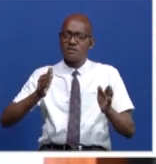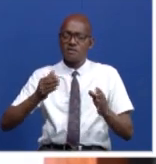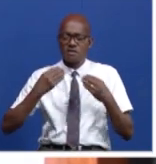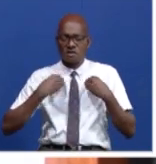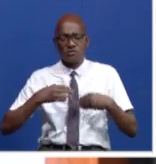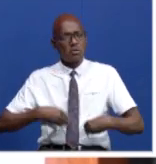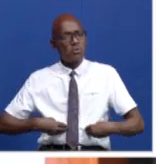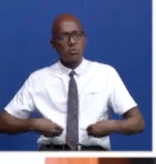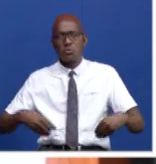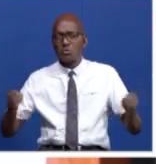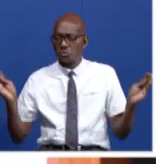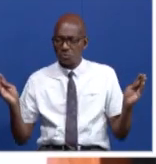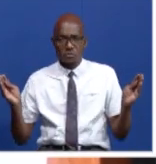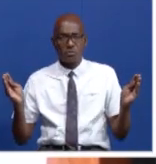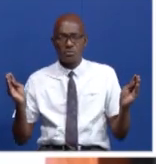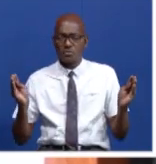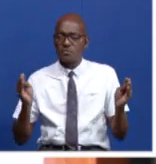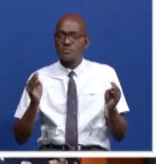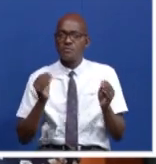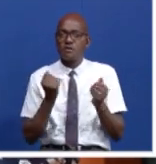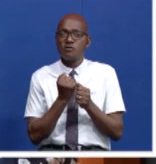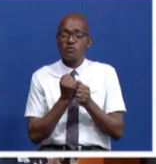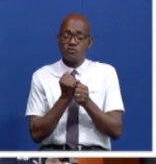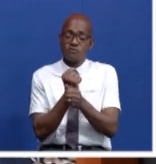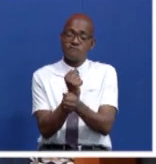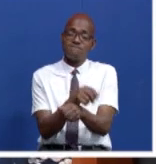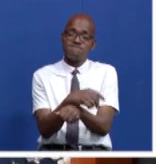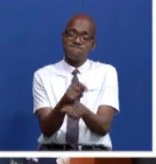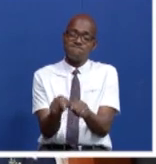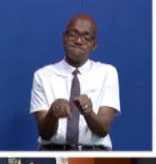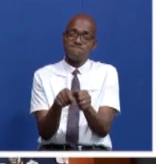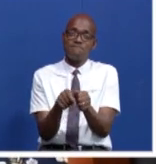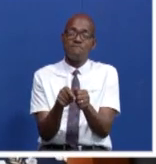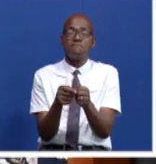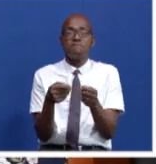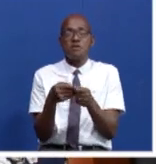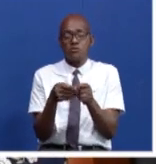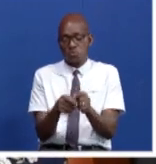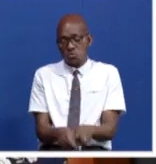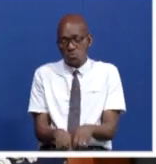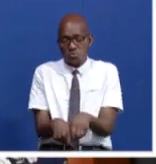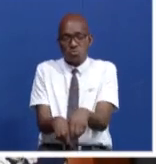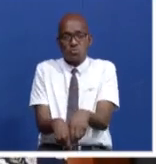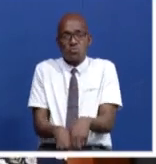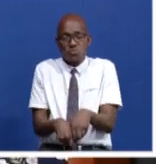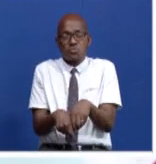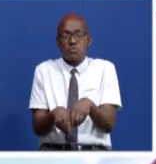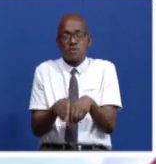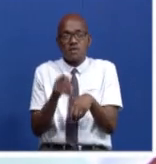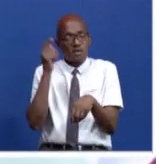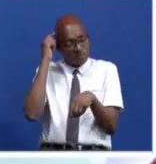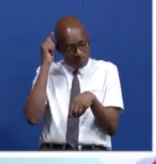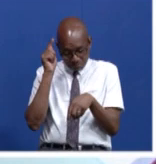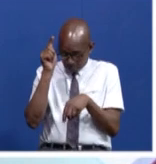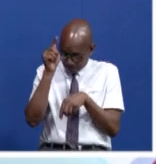nguo zote na akiwa amefungwa mikono kwa mbele na miguu ikipitishwa katika mikono na kuning'inizwa kichwa chini